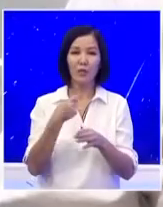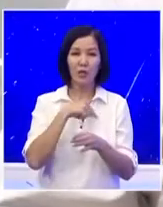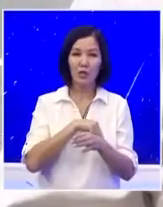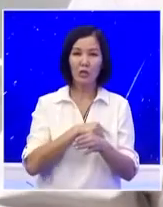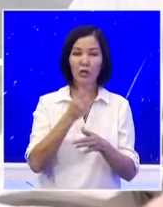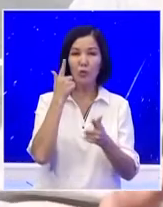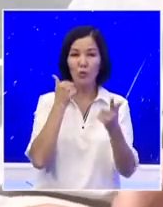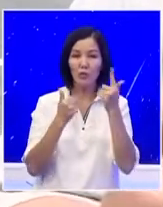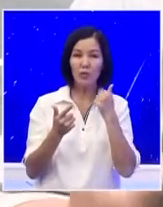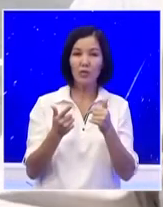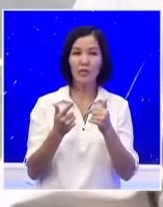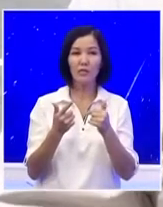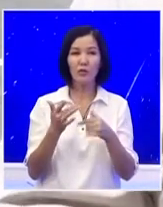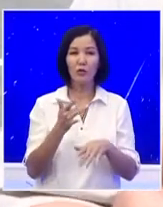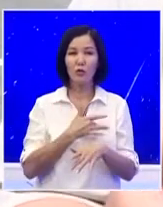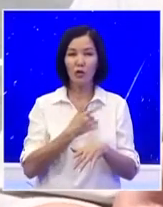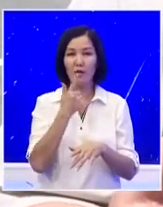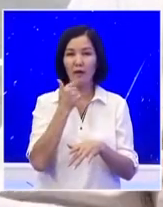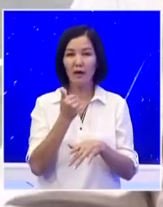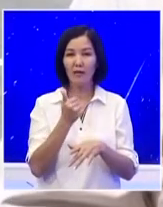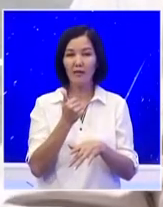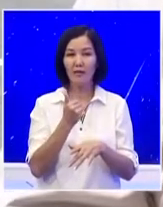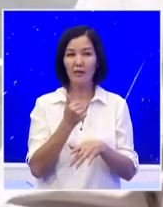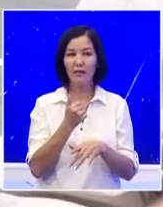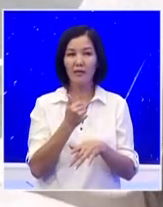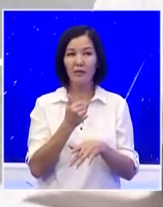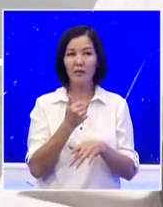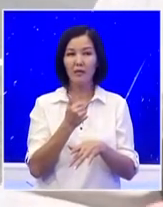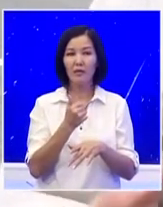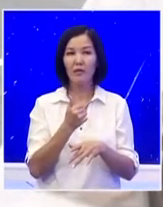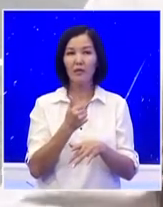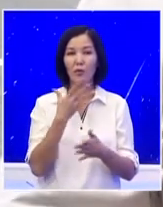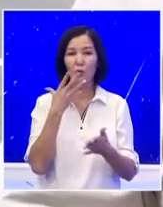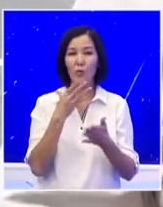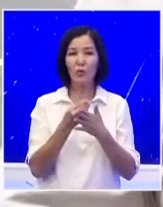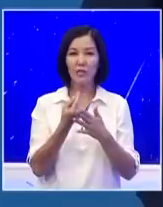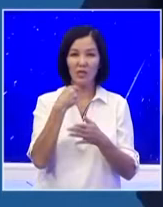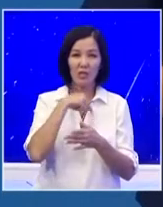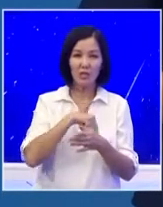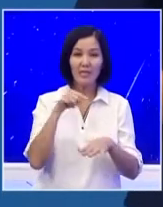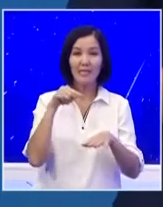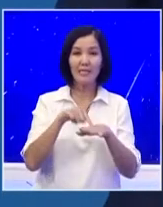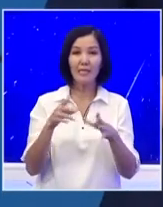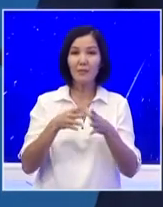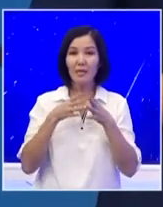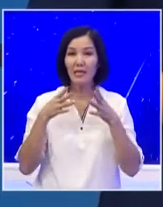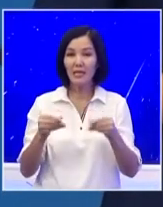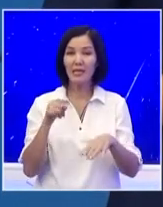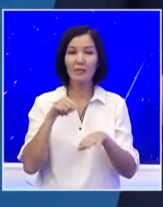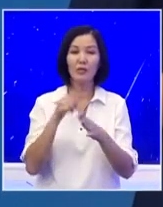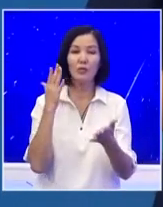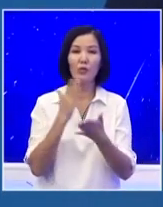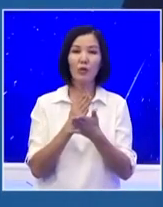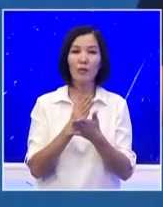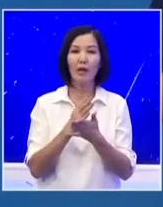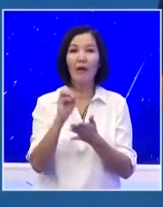жасы жүректің қанменен ерітуге болмайды ішкімізді дейді. Сол ішкімізді еріту керек болды. Абай болмысына Еуропа